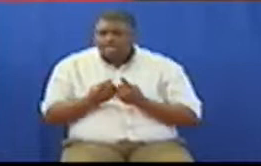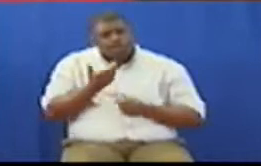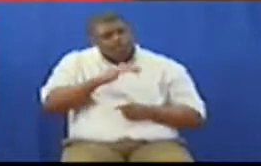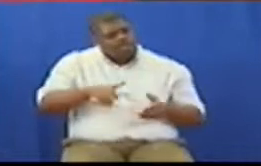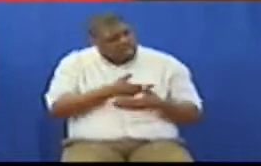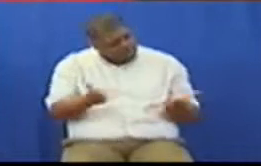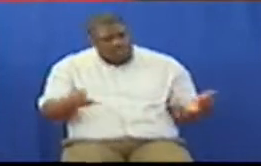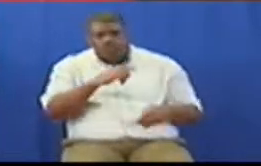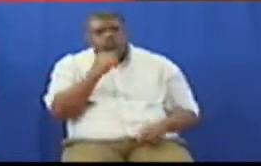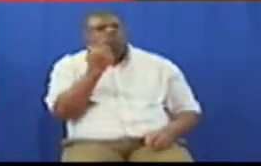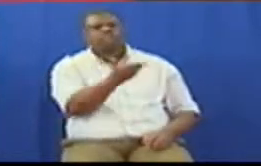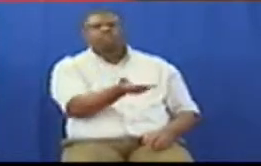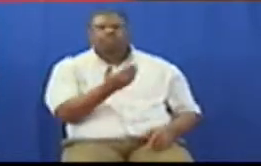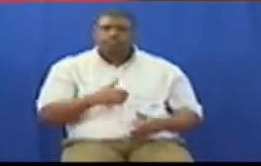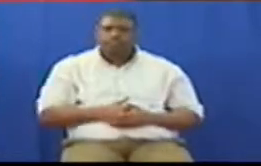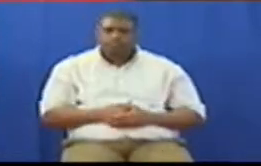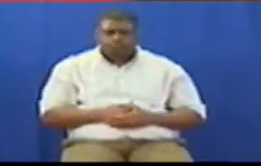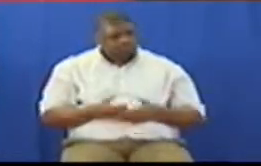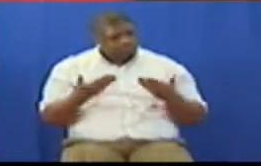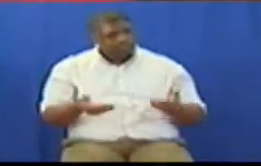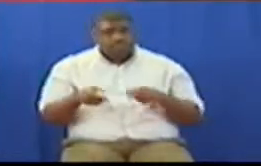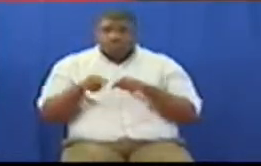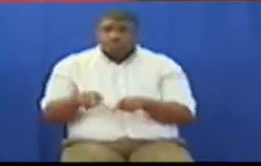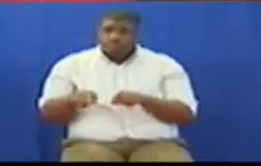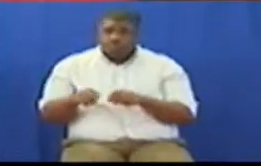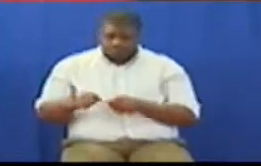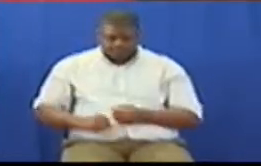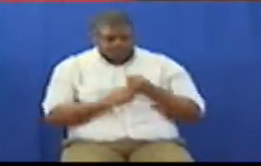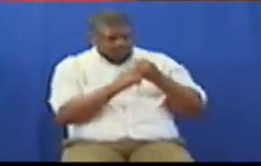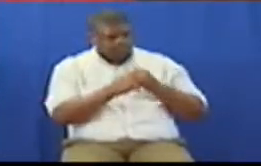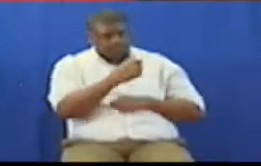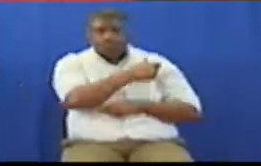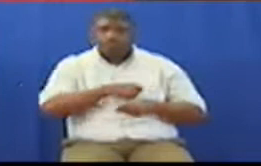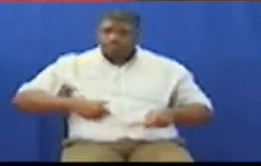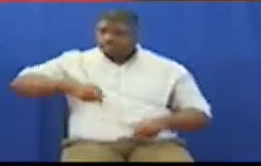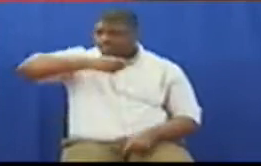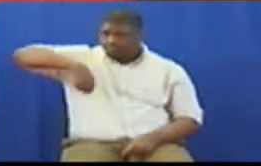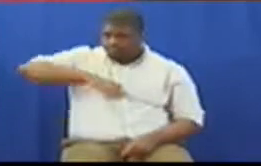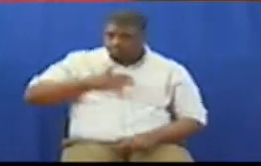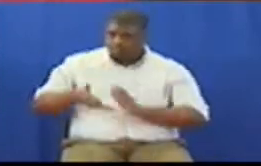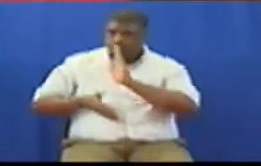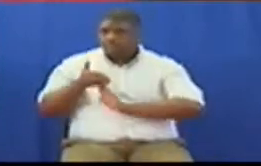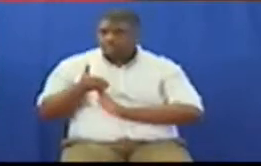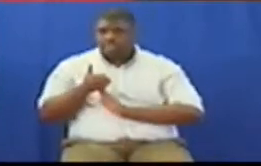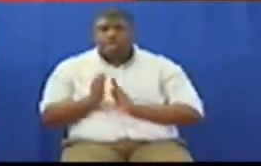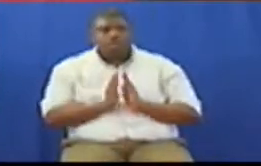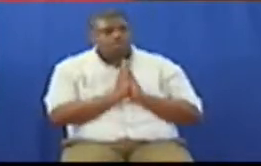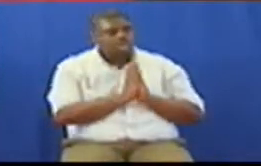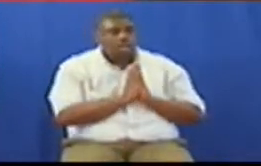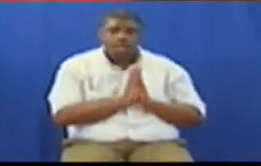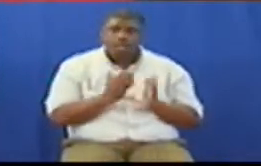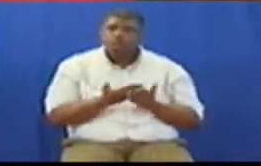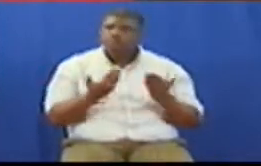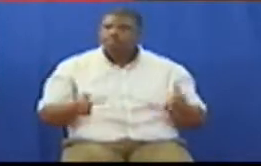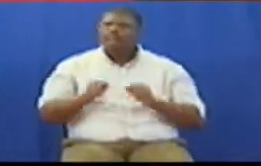kule itakuwa kizungumkuti. Na hapa ndipo naungana kabisa na kumpongeza rais wetu. Tunaanza na sala, kwa sababu